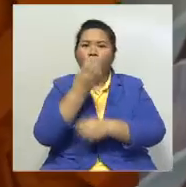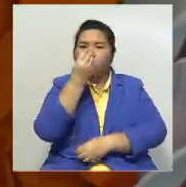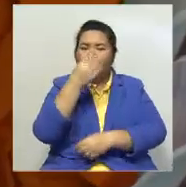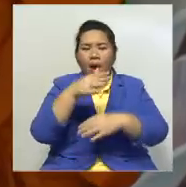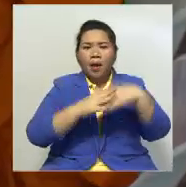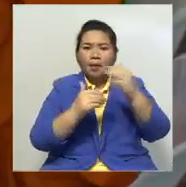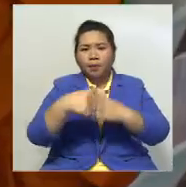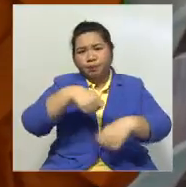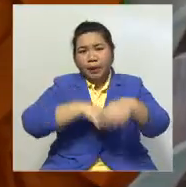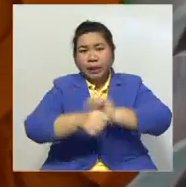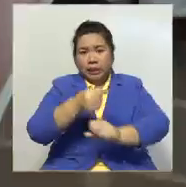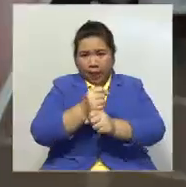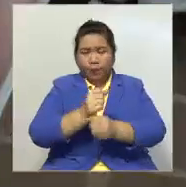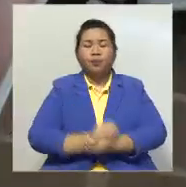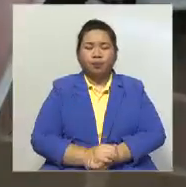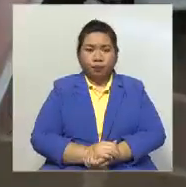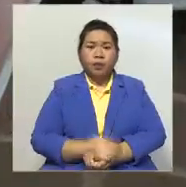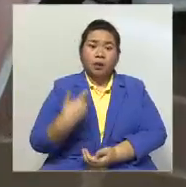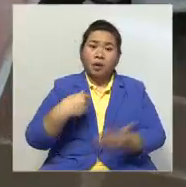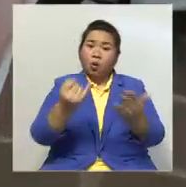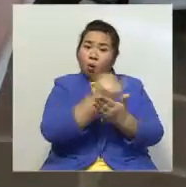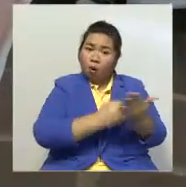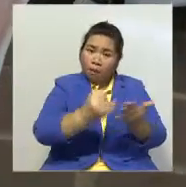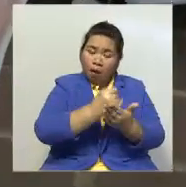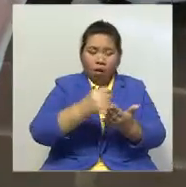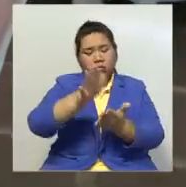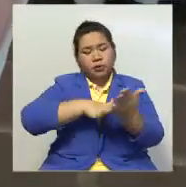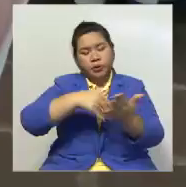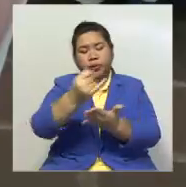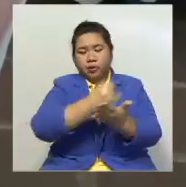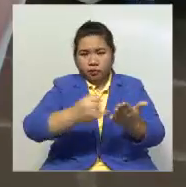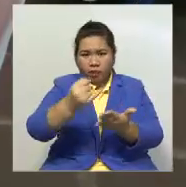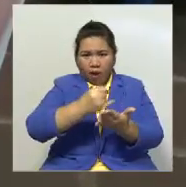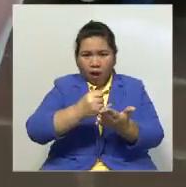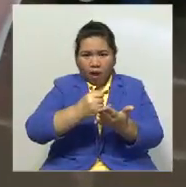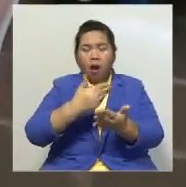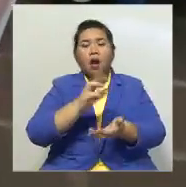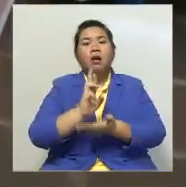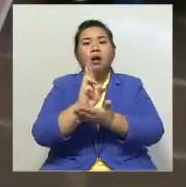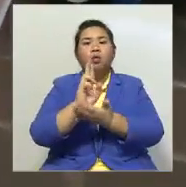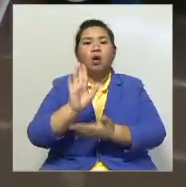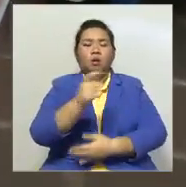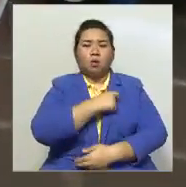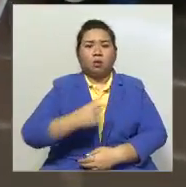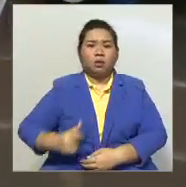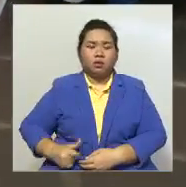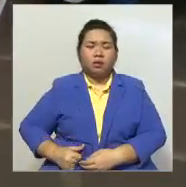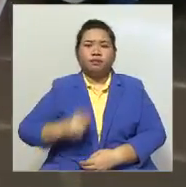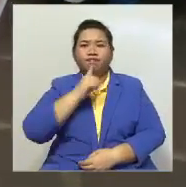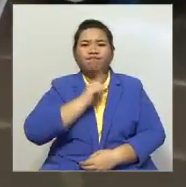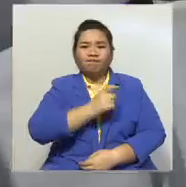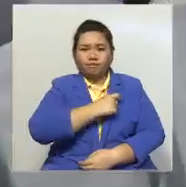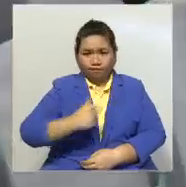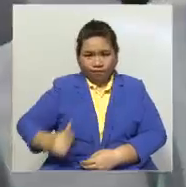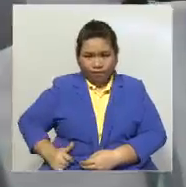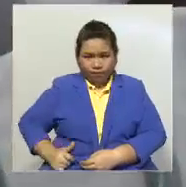กมากมายด้วย ใช่ค่ะทั้งการประกวดวาดภาพระบายสีชิงถ้วยพระราชทานสมเด็จพระเทพรัตนราชสุดาสยามบรมราชกุ